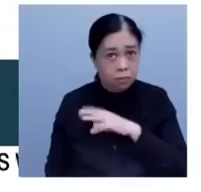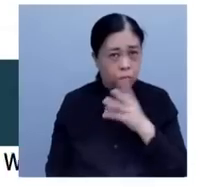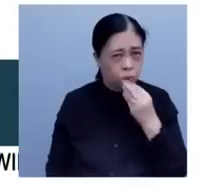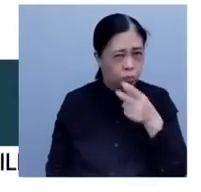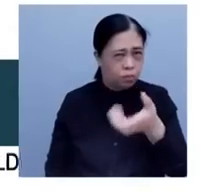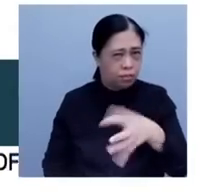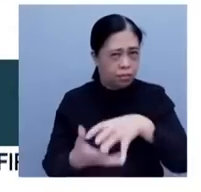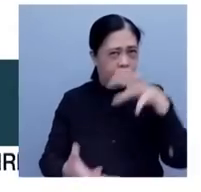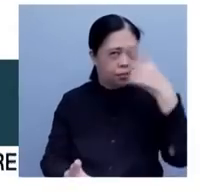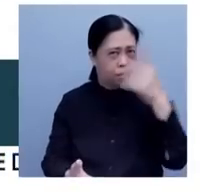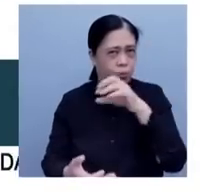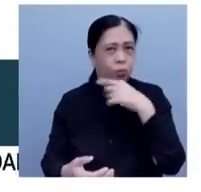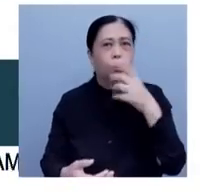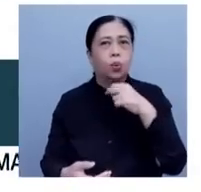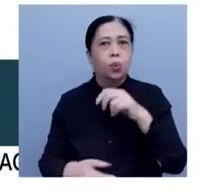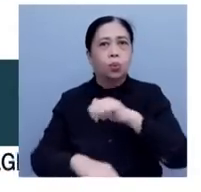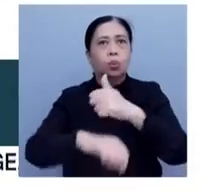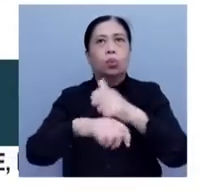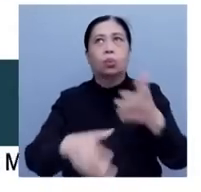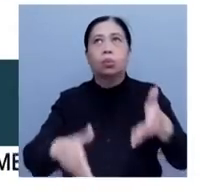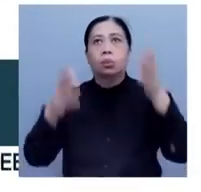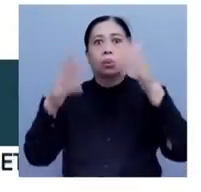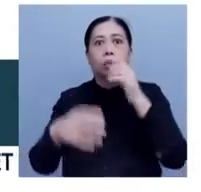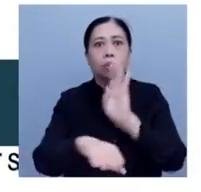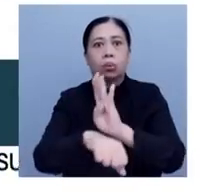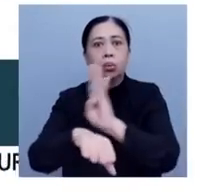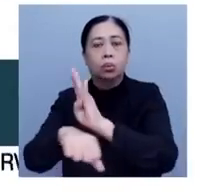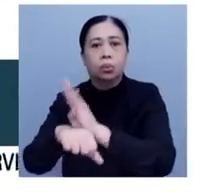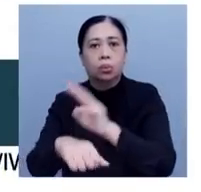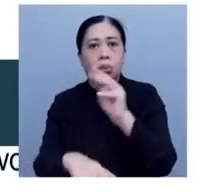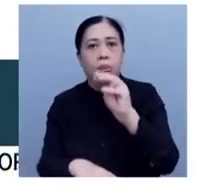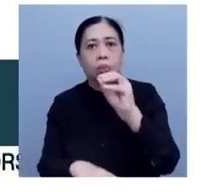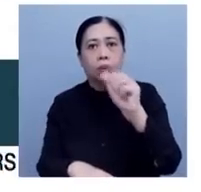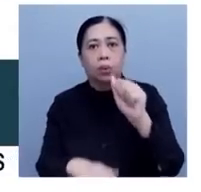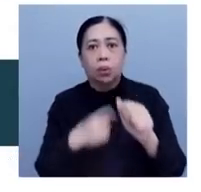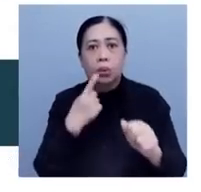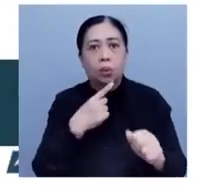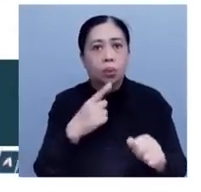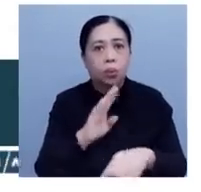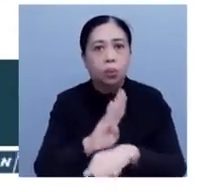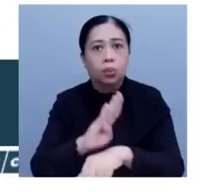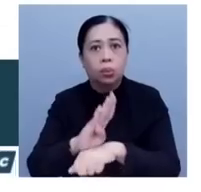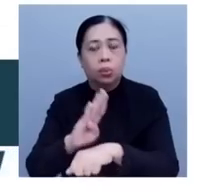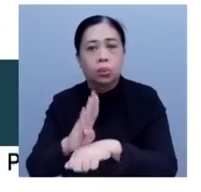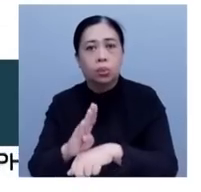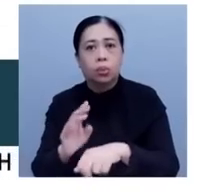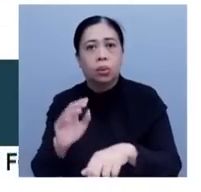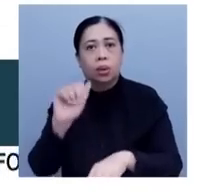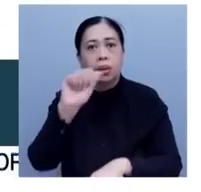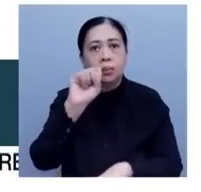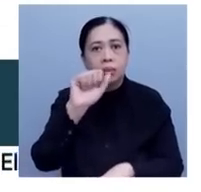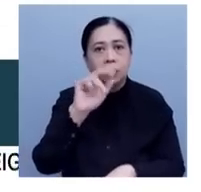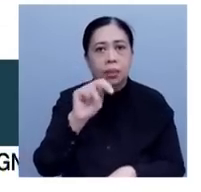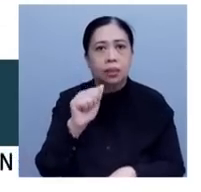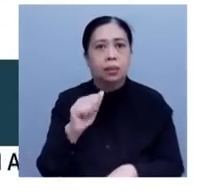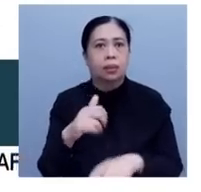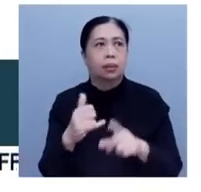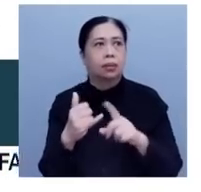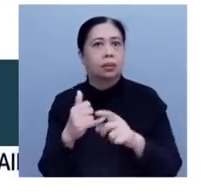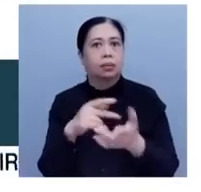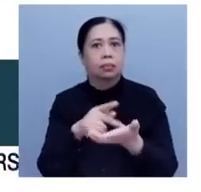yung mayayaman? Sino nakapwesto ngayon? Dyan sa Mall of Asia, dyan sa Asiana, dyan sa portion